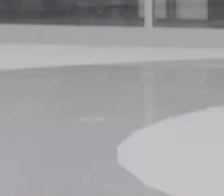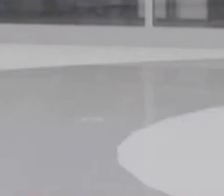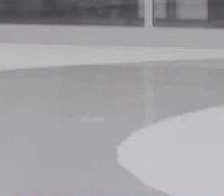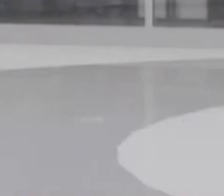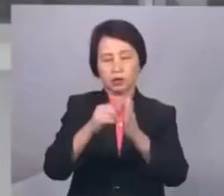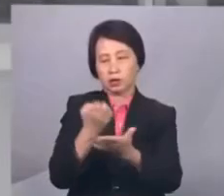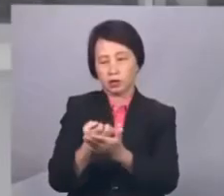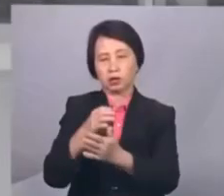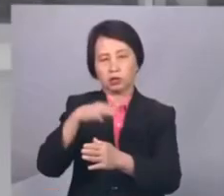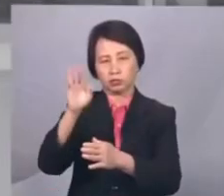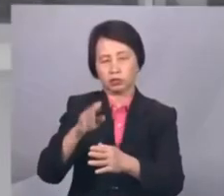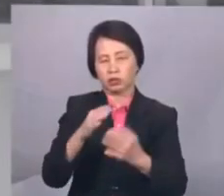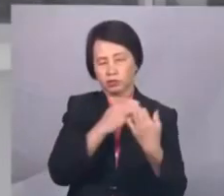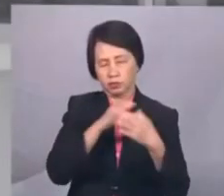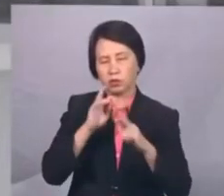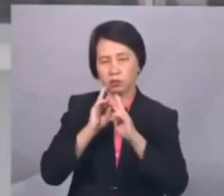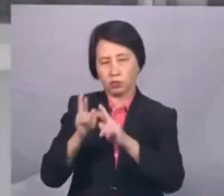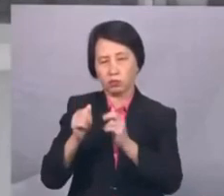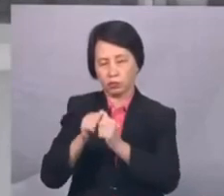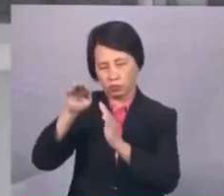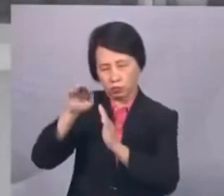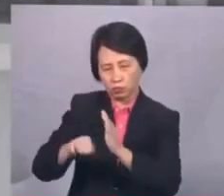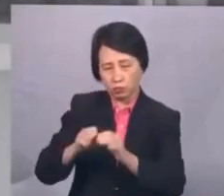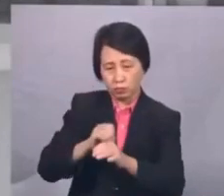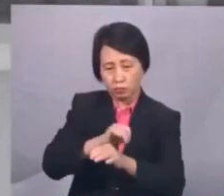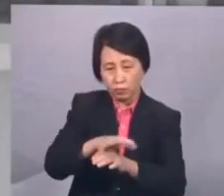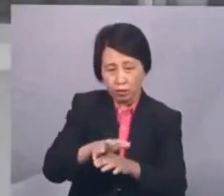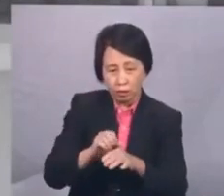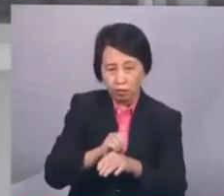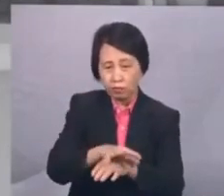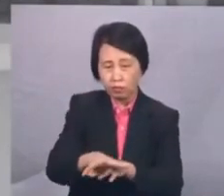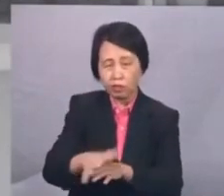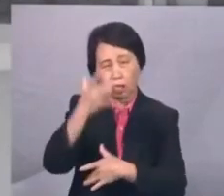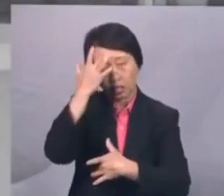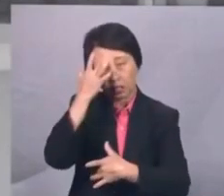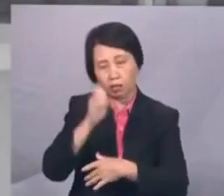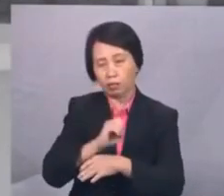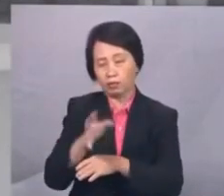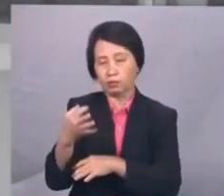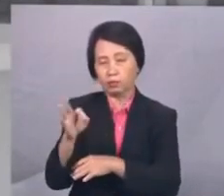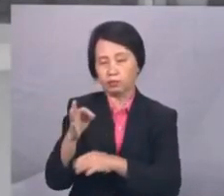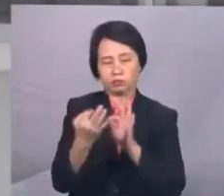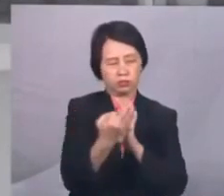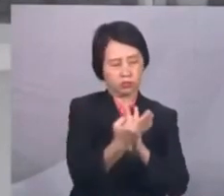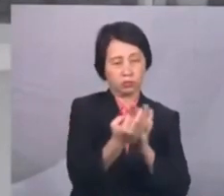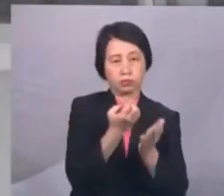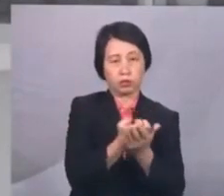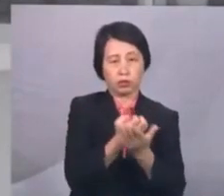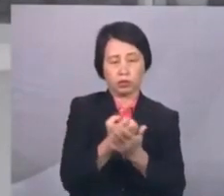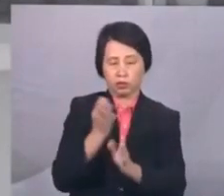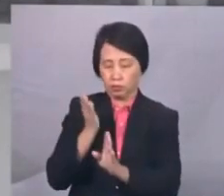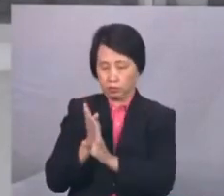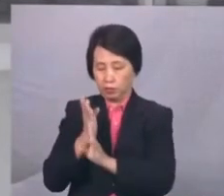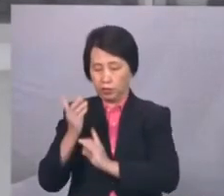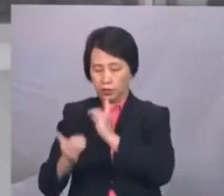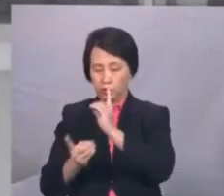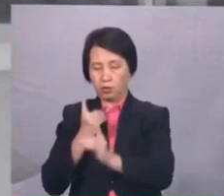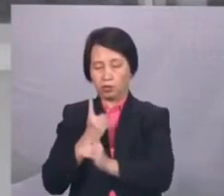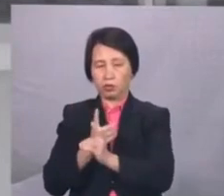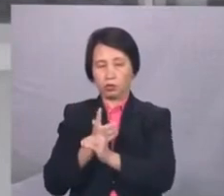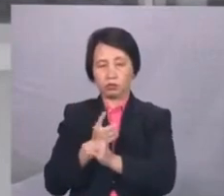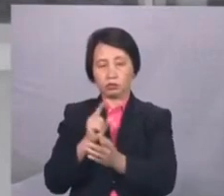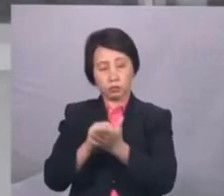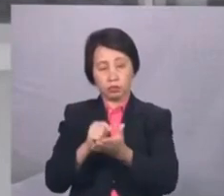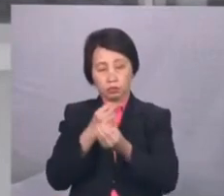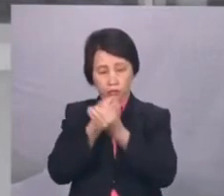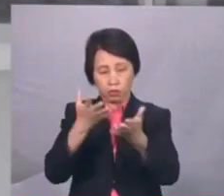ekonomi bersifat lebih responsif dan berkesan dalam mengurangkan impor penularan wabah Hobbit 19 terhadap ekonomi dan dunia menerusi kenyataan